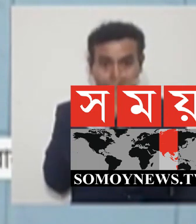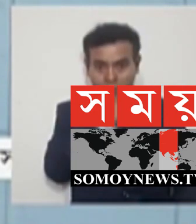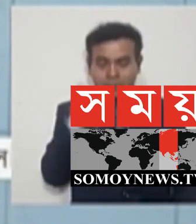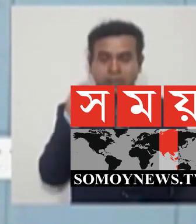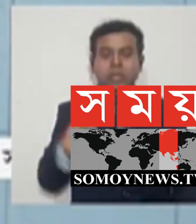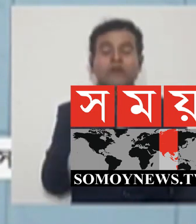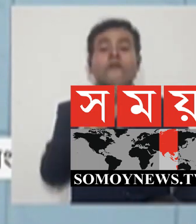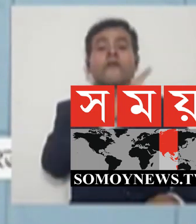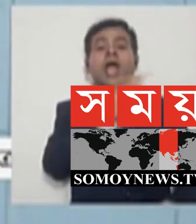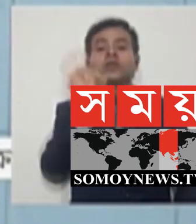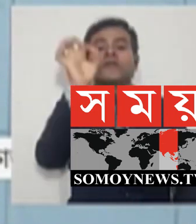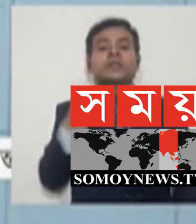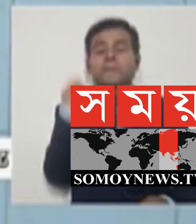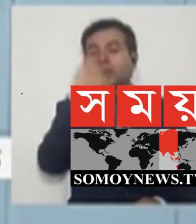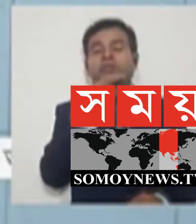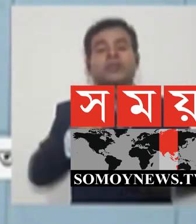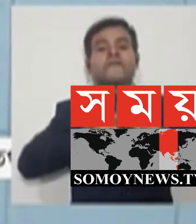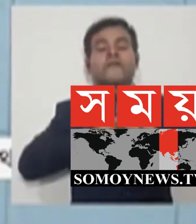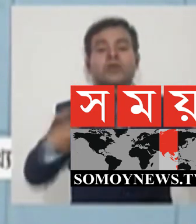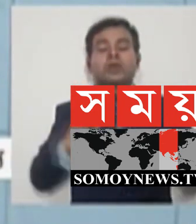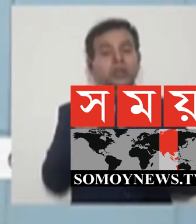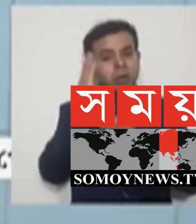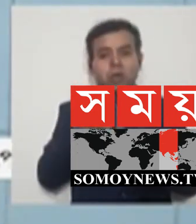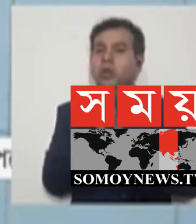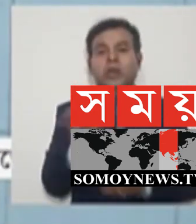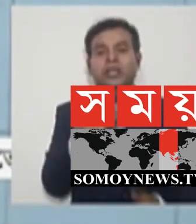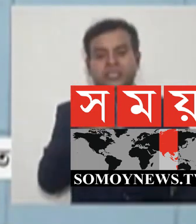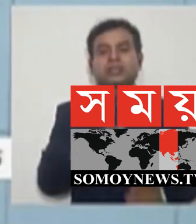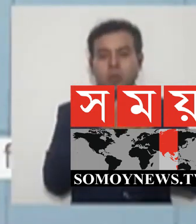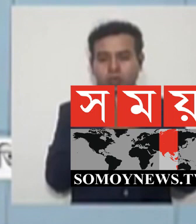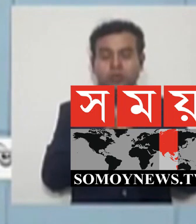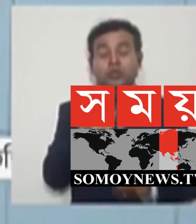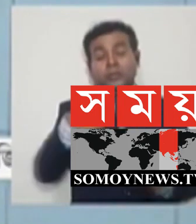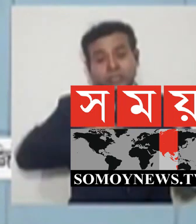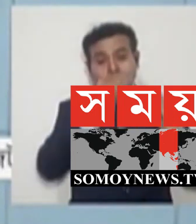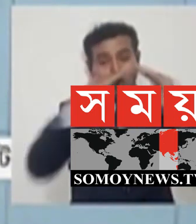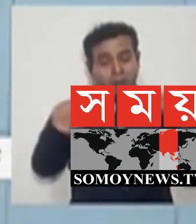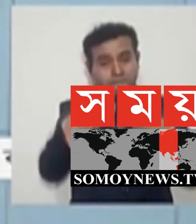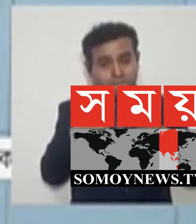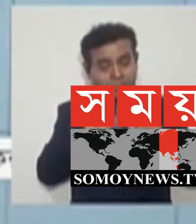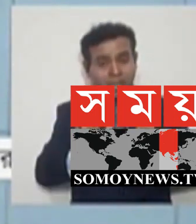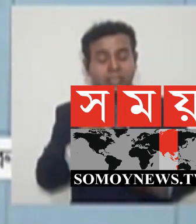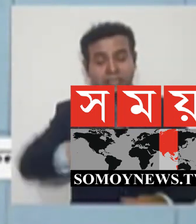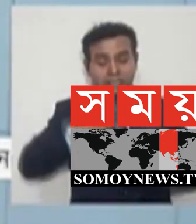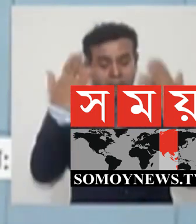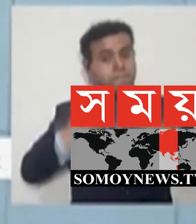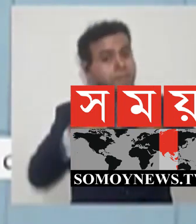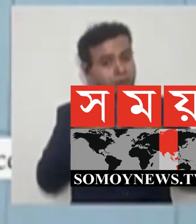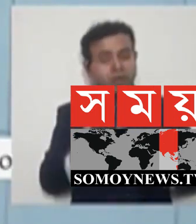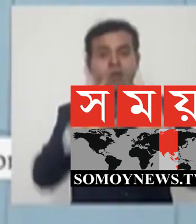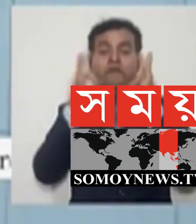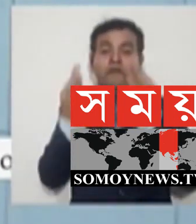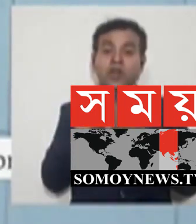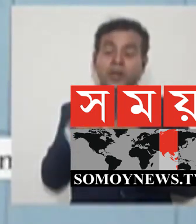পরামর্শ, বাড়িতে থাকুন, ঘরে থাকুন, নিজে সুস্থ থাকুন, পরিবারকে সুস্থ রাখুন। বারবার সাবান পানি